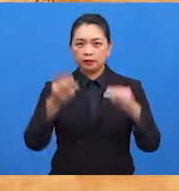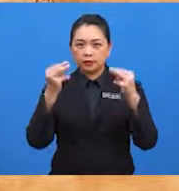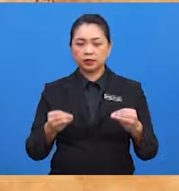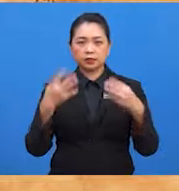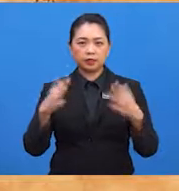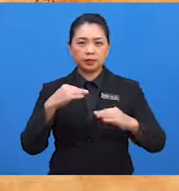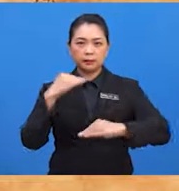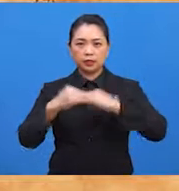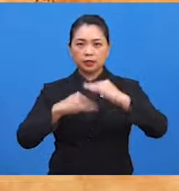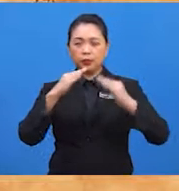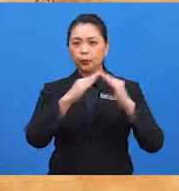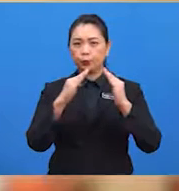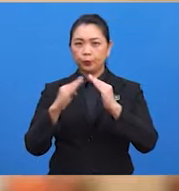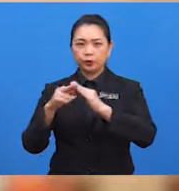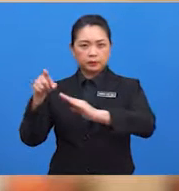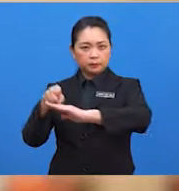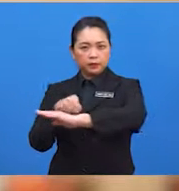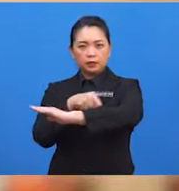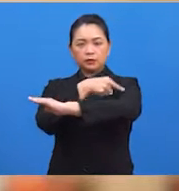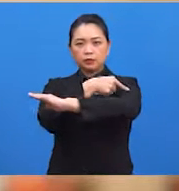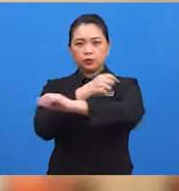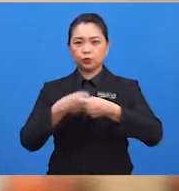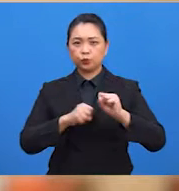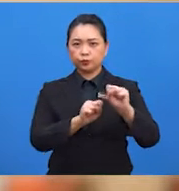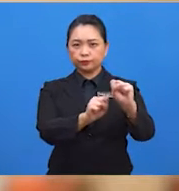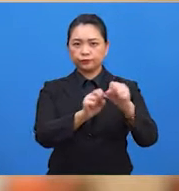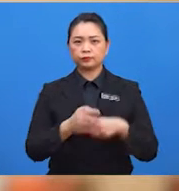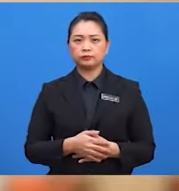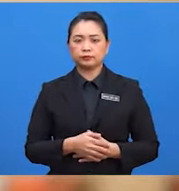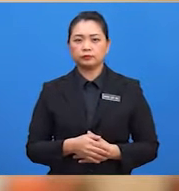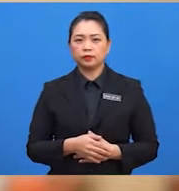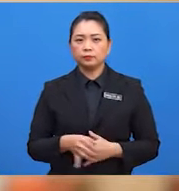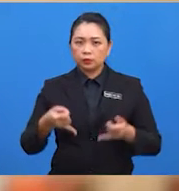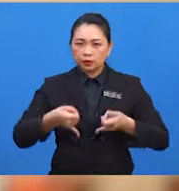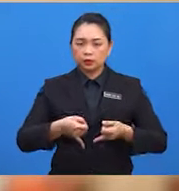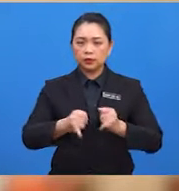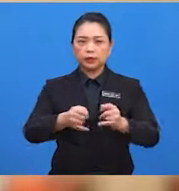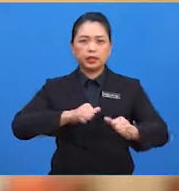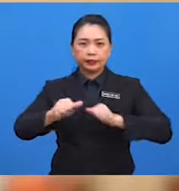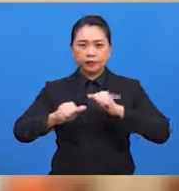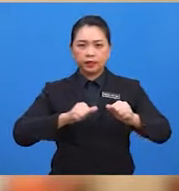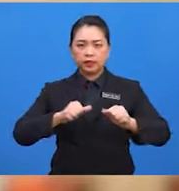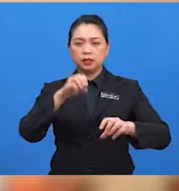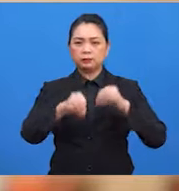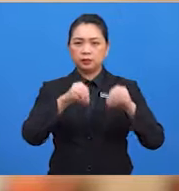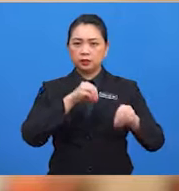di sepanjang Sungai Huang He. Masyarakat Huang He juga menjalankan aktiviti